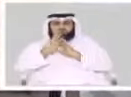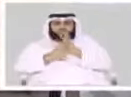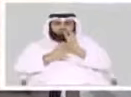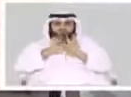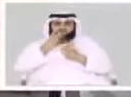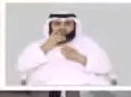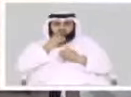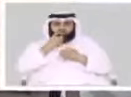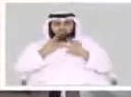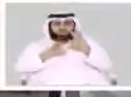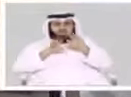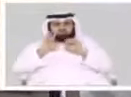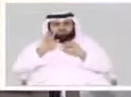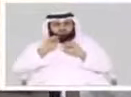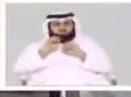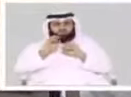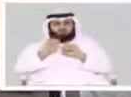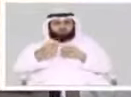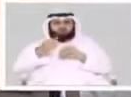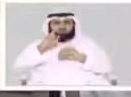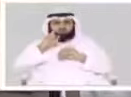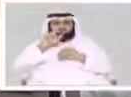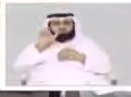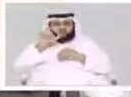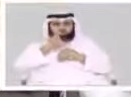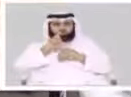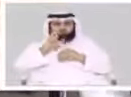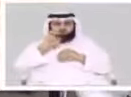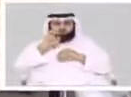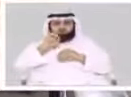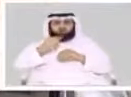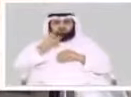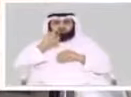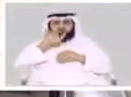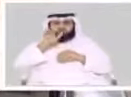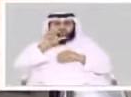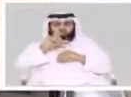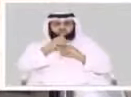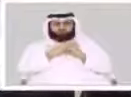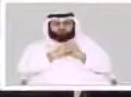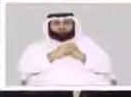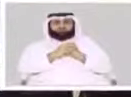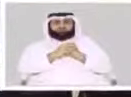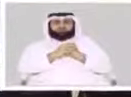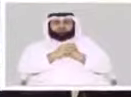الآن قضية قصة هابيل وقابيل وقضية حرمة الدماء، نريد أن نعلق عليها. طيب.